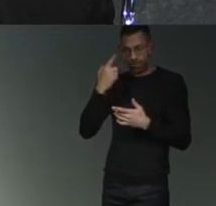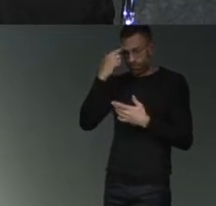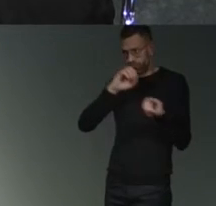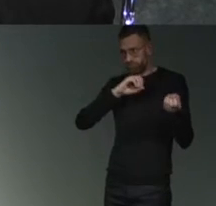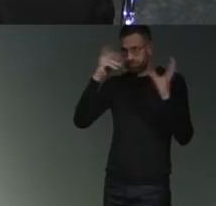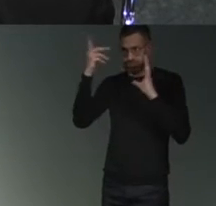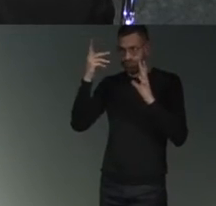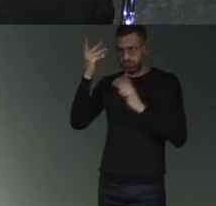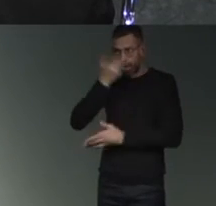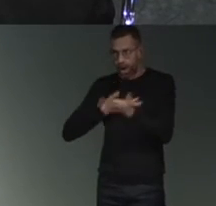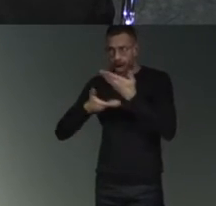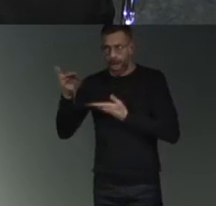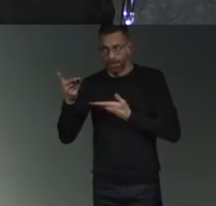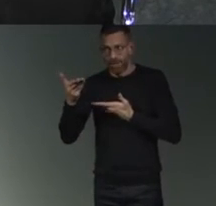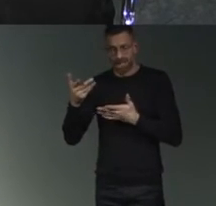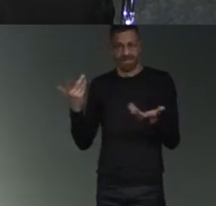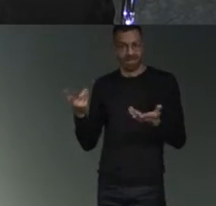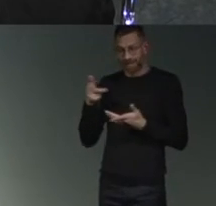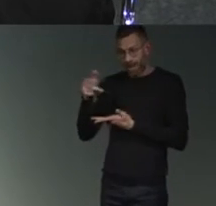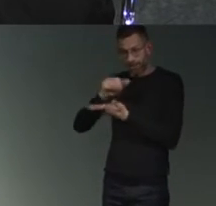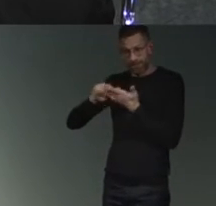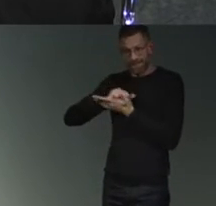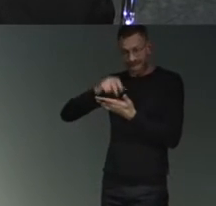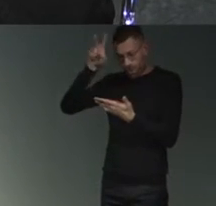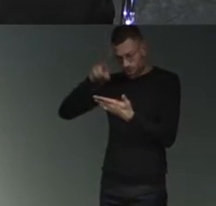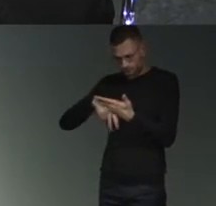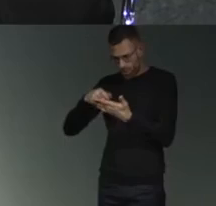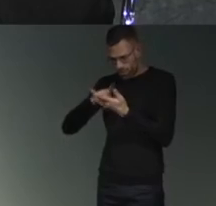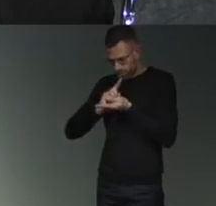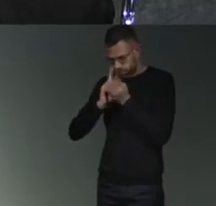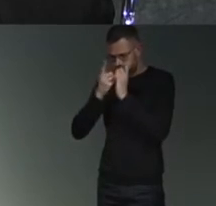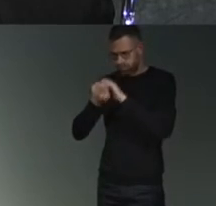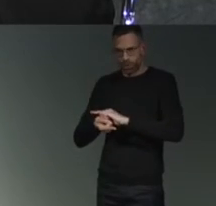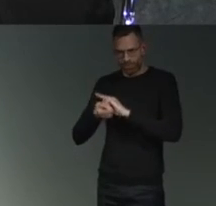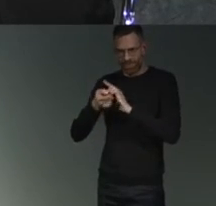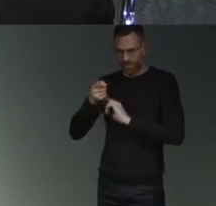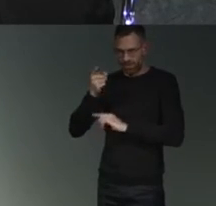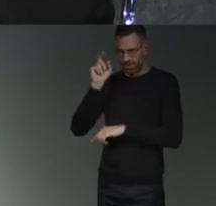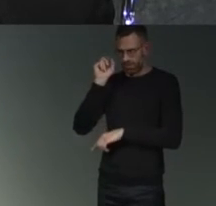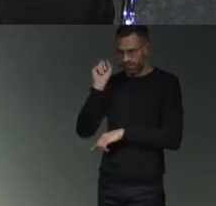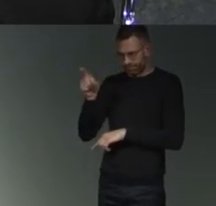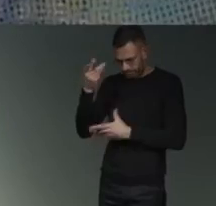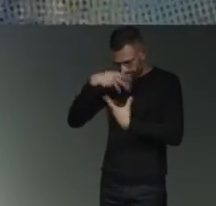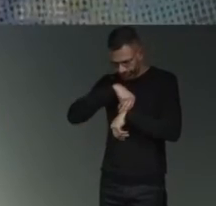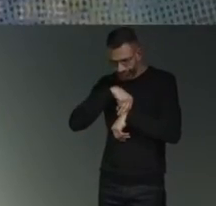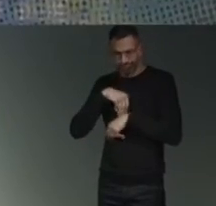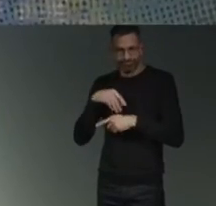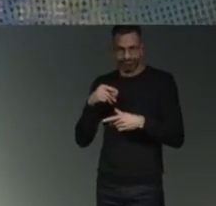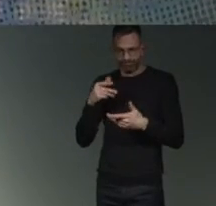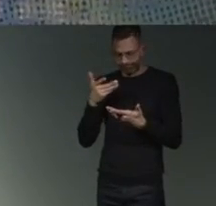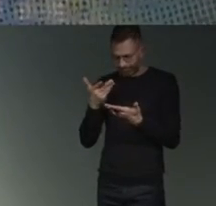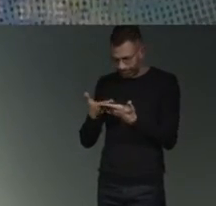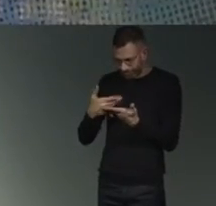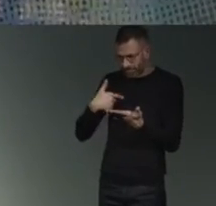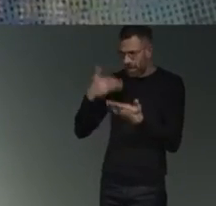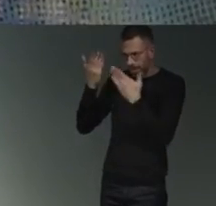suite. En quelque sorte, en lisant son mail, je suis devenu cette femme. J'ai compris qui